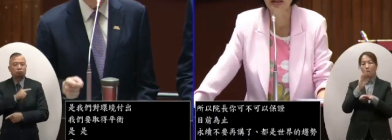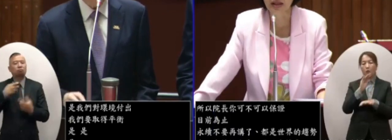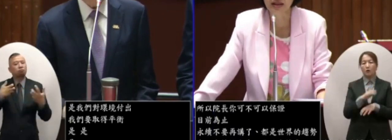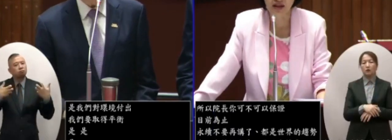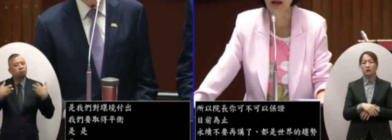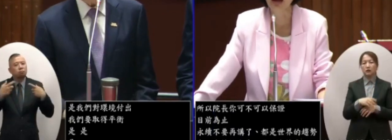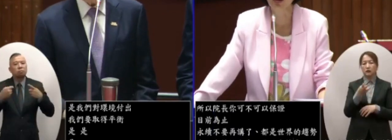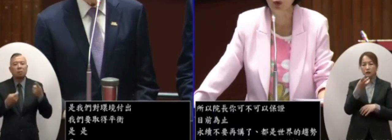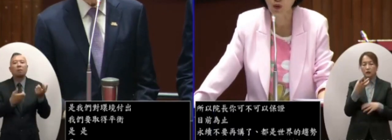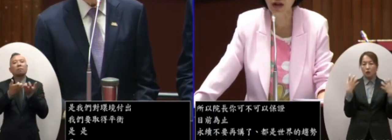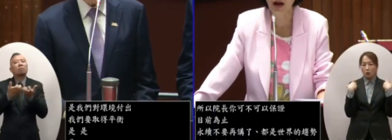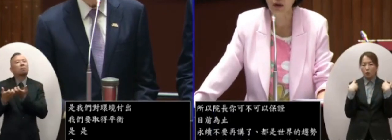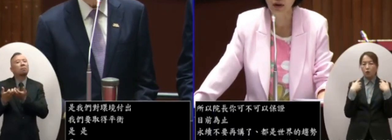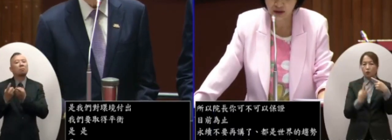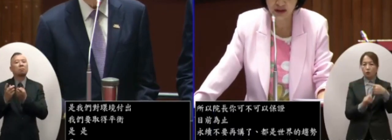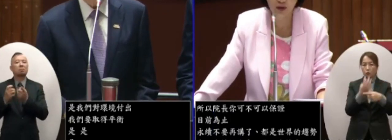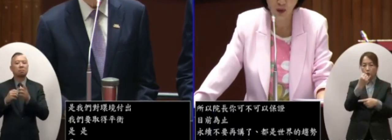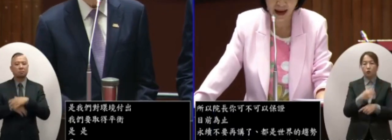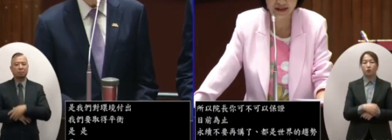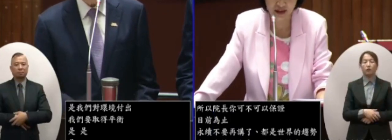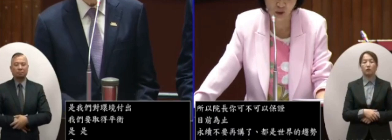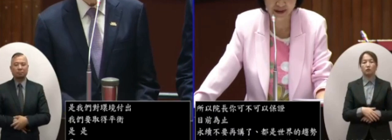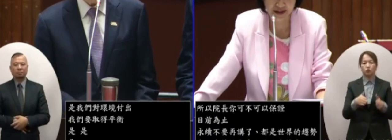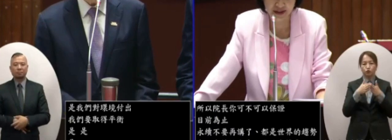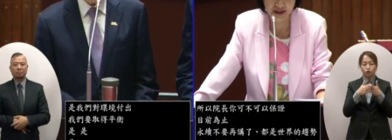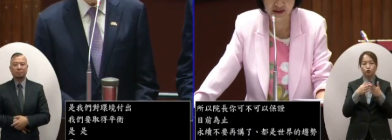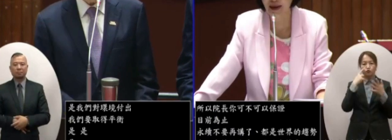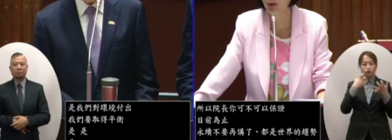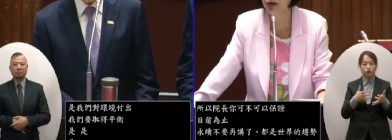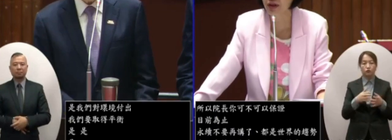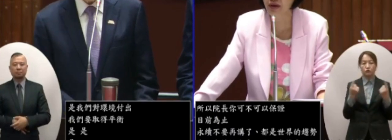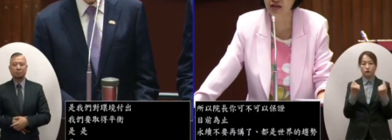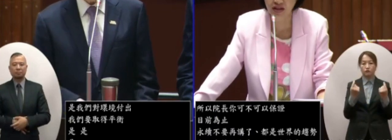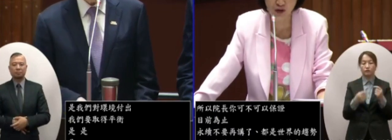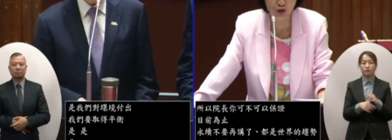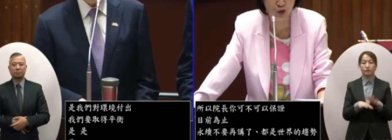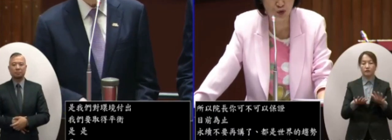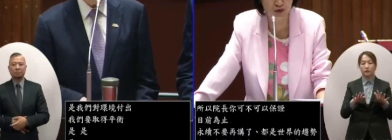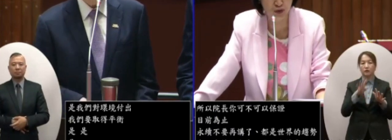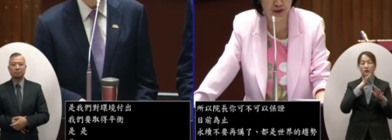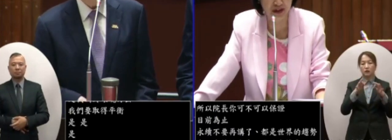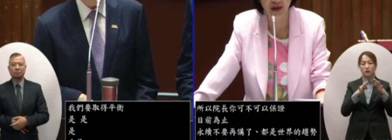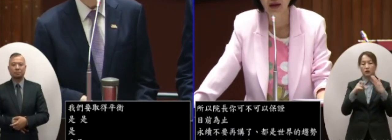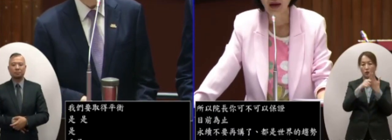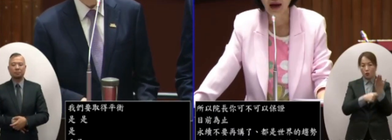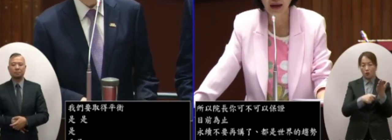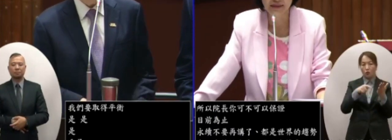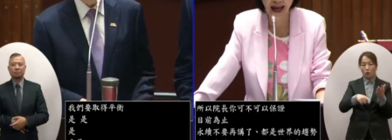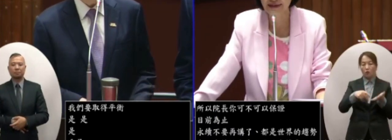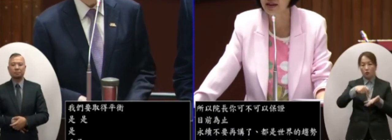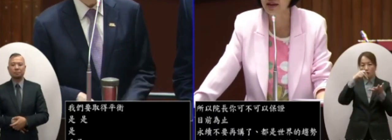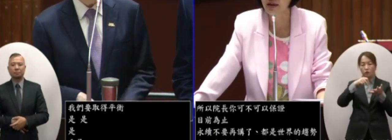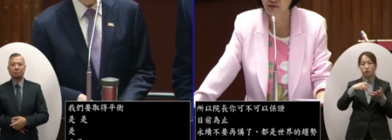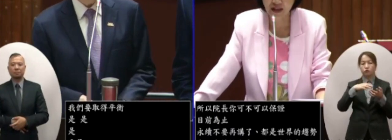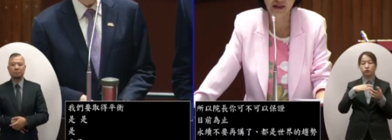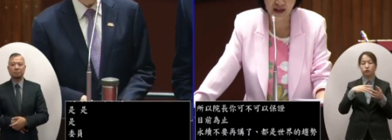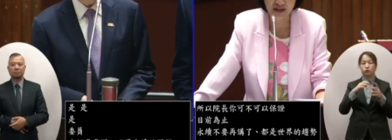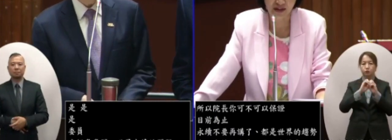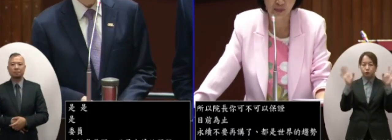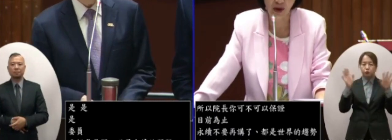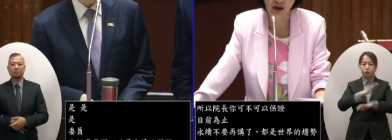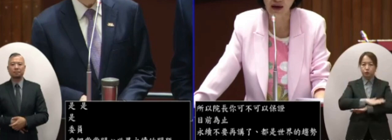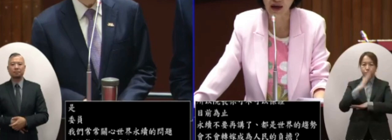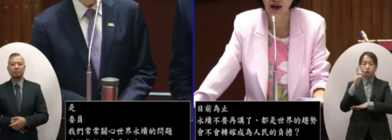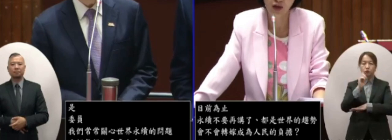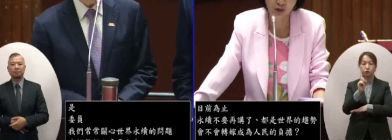到底有多少哦？其实我们还是要来关切一下。你看，目前为止，商周就做得出一个 大的一个非常严谨的一个报告了哈。